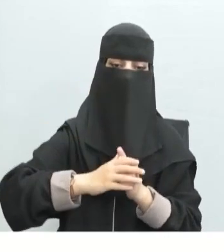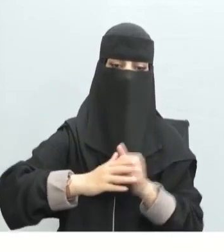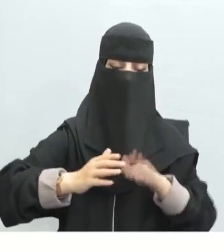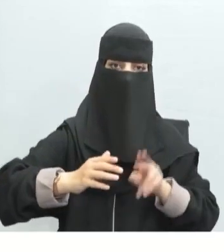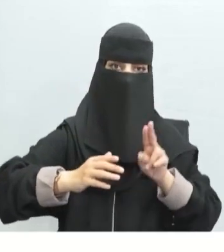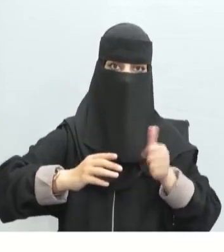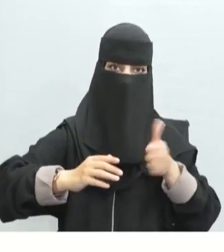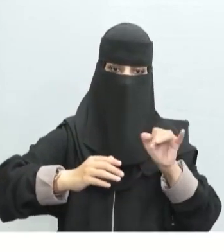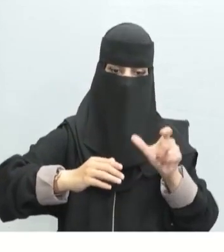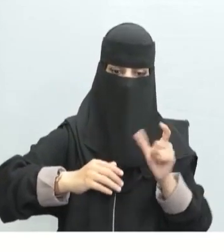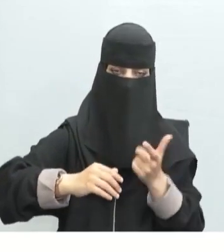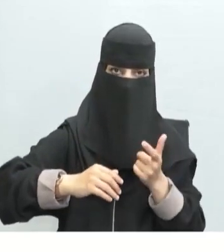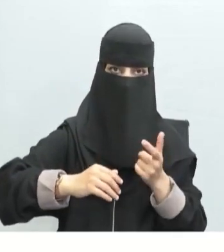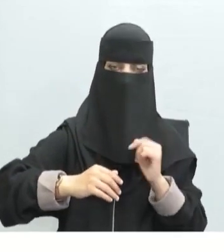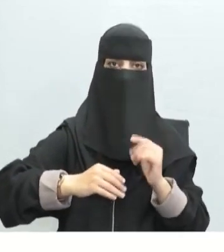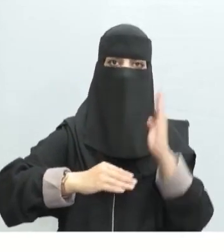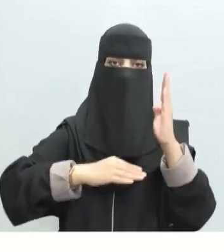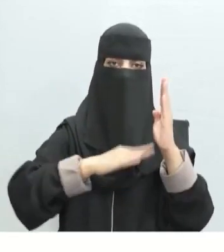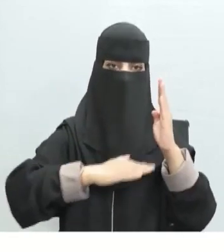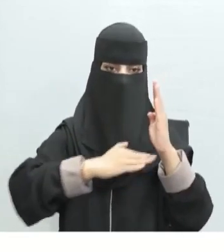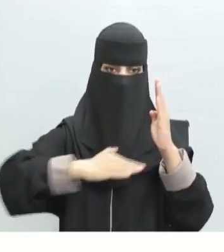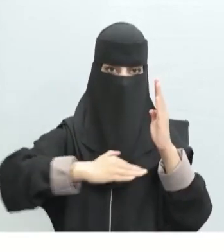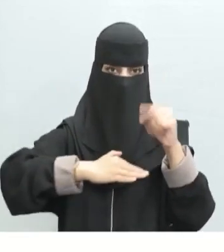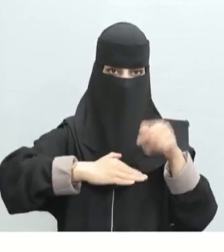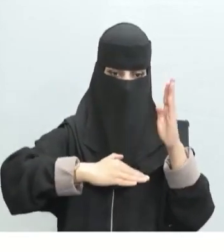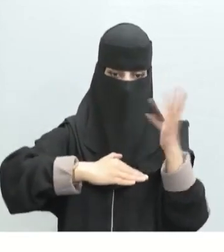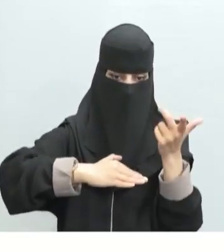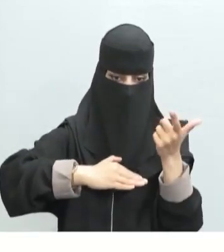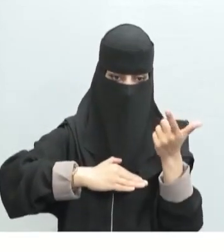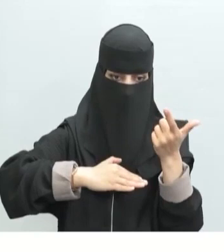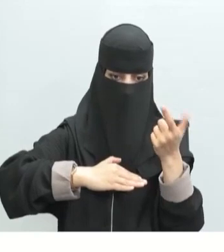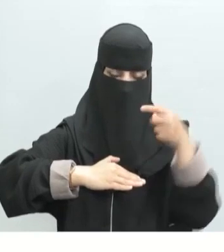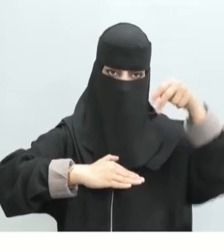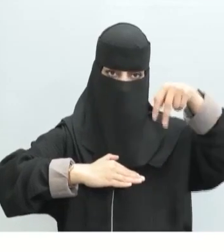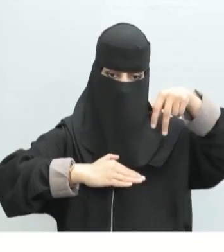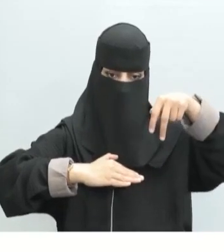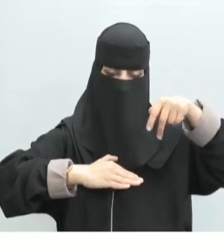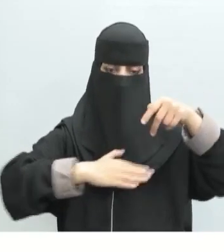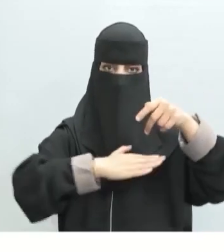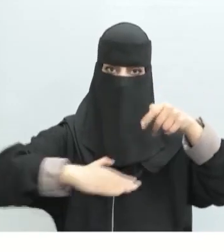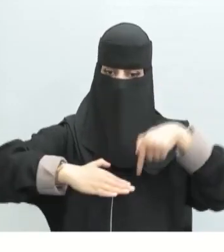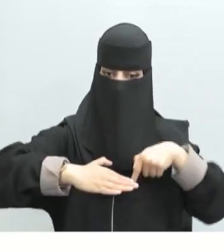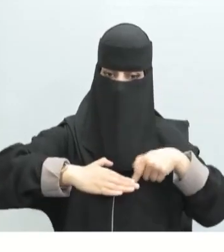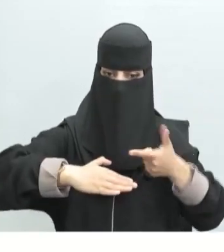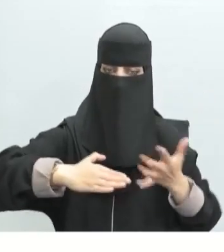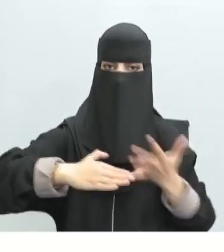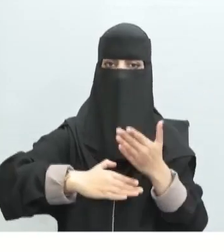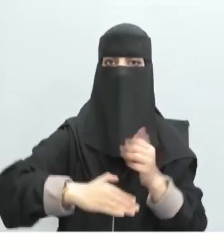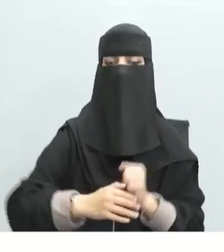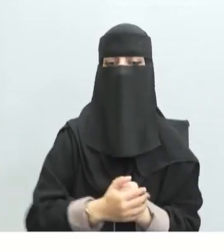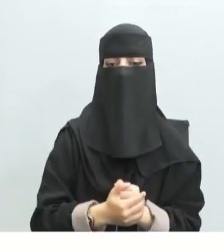التان المقابل على المجاور وبالتالي بتكون كم بتكون 8 على